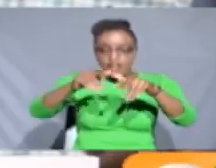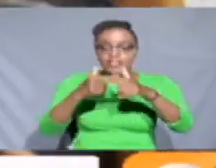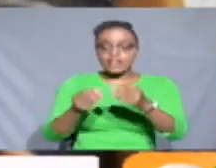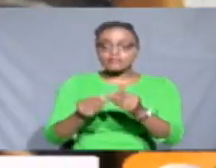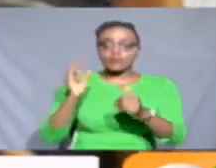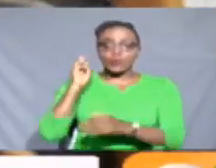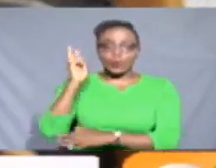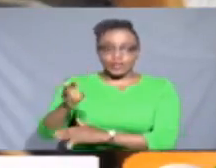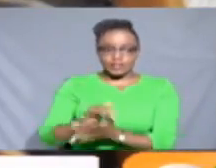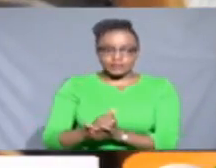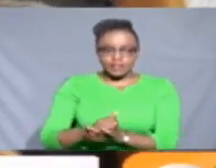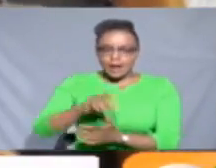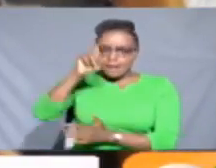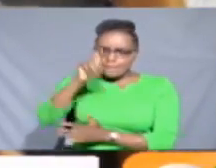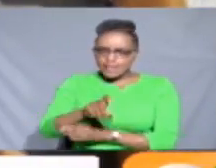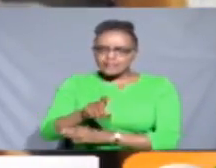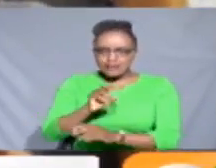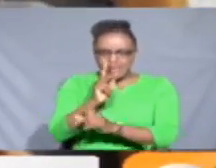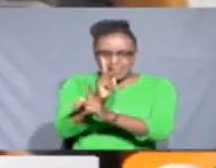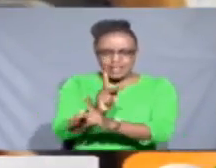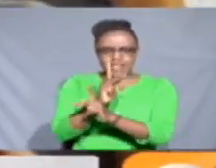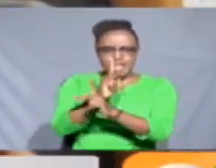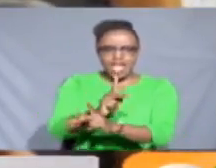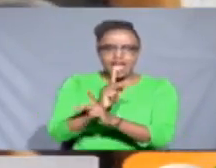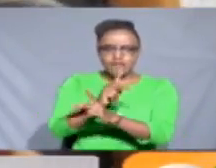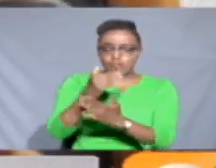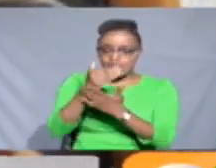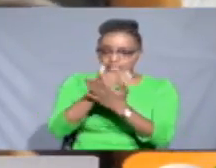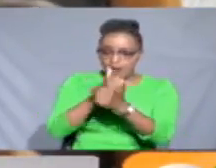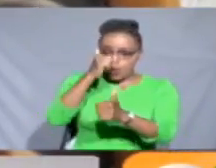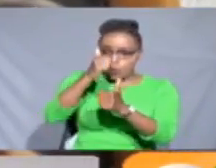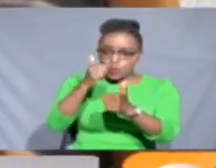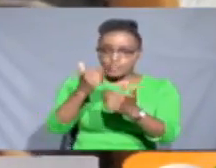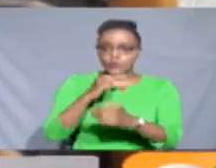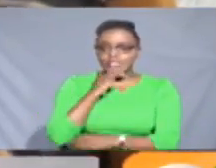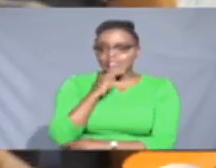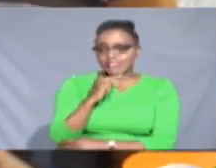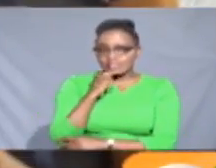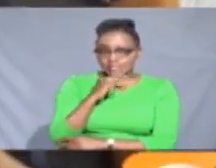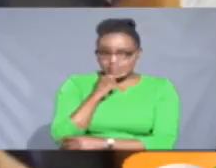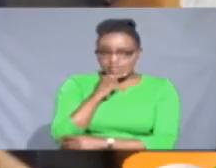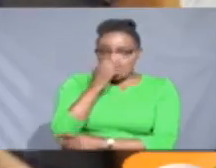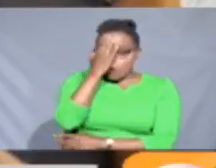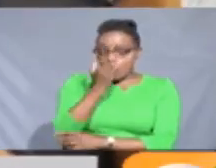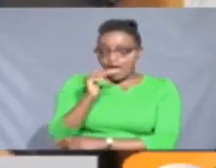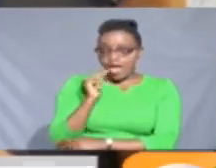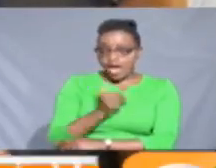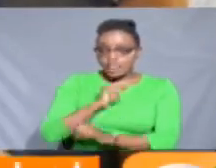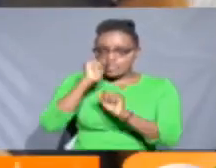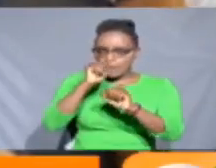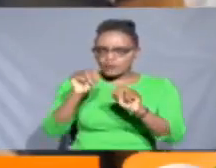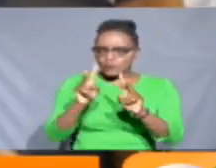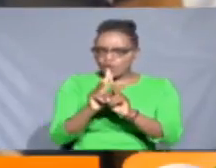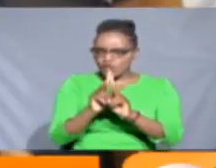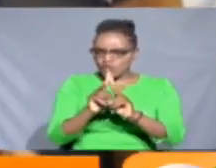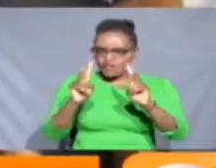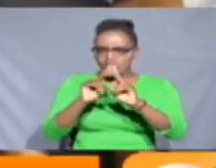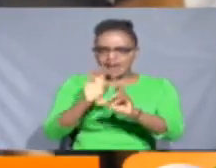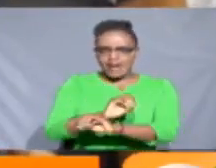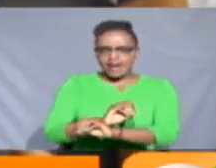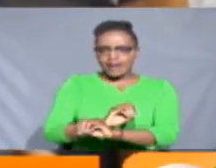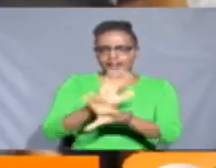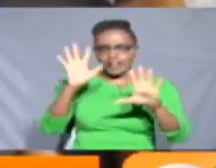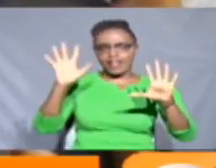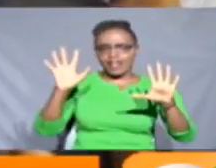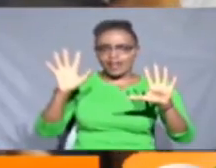tutawashughulikia through the ballot. We must be able to be very careful with the kind of statements that we need, that we make, so that we are able to be very clear